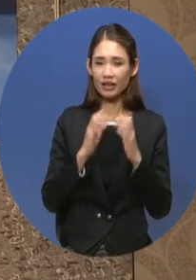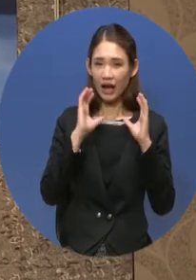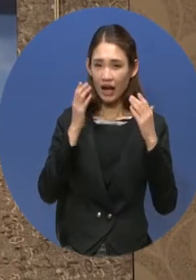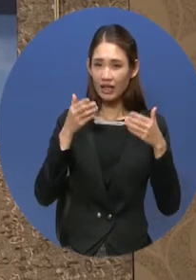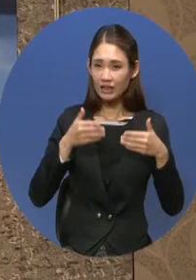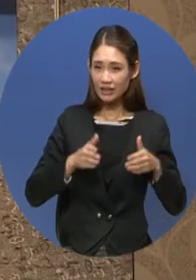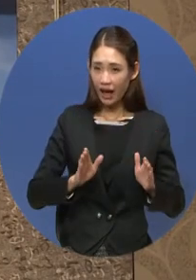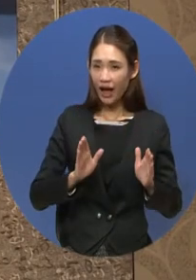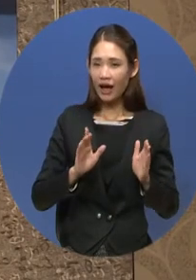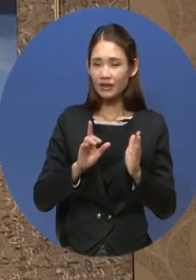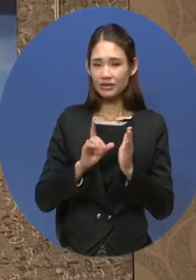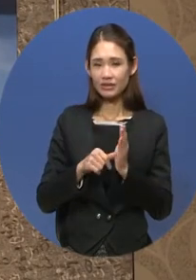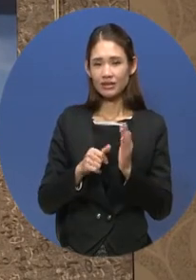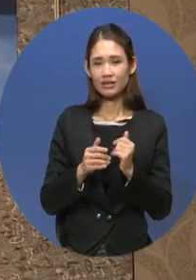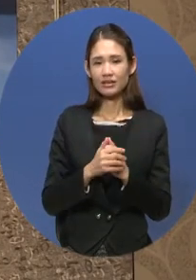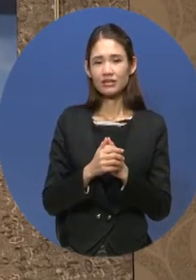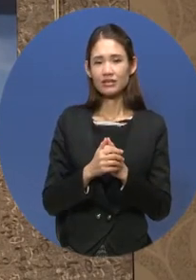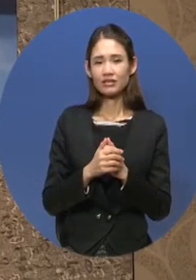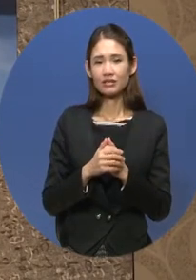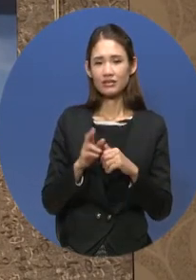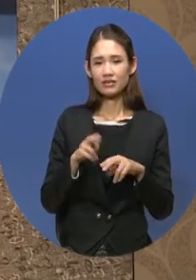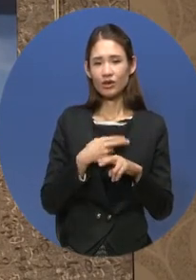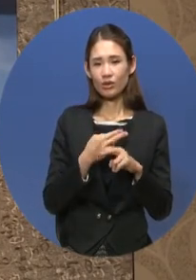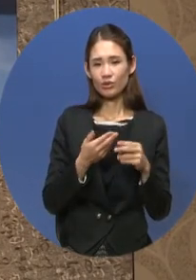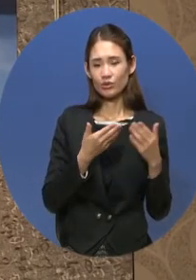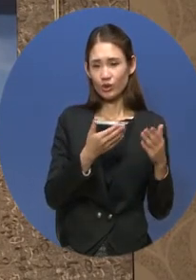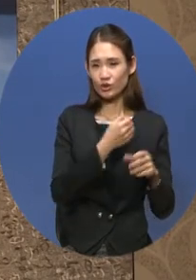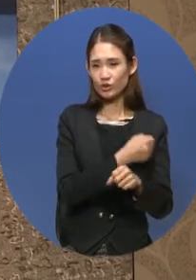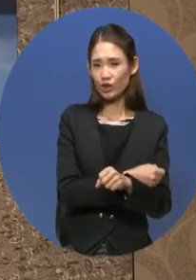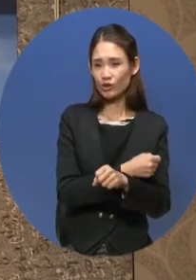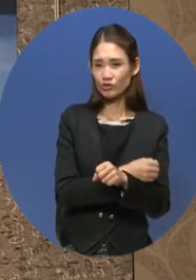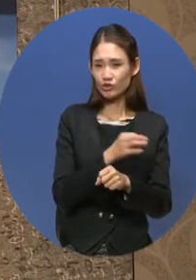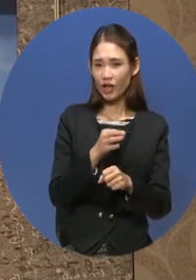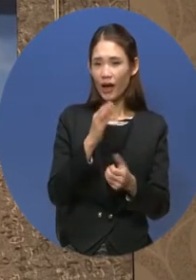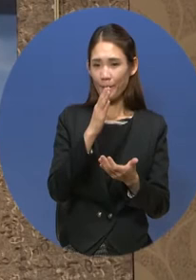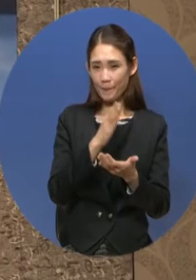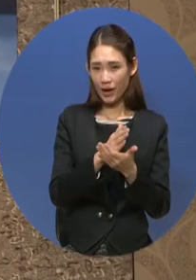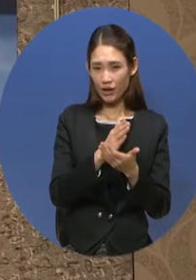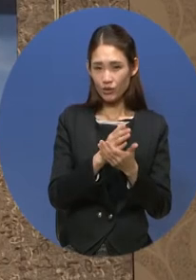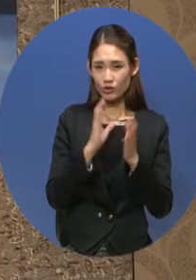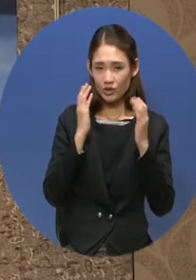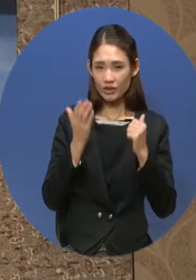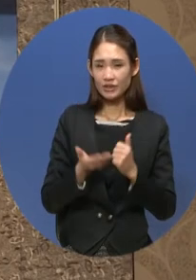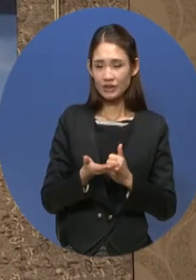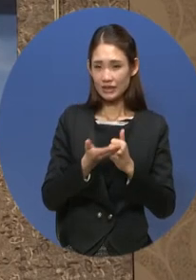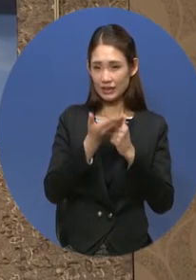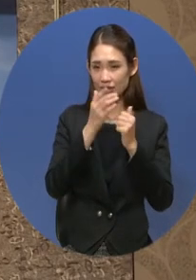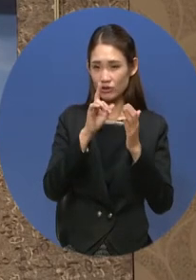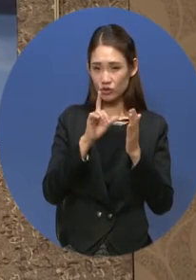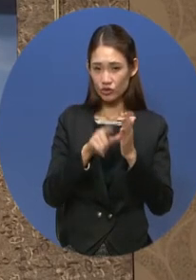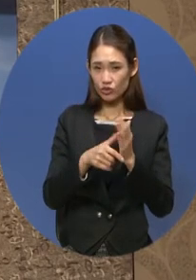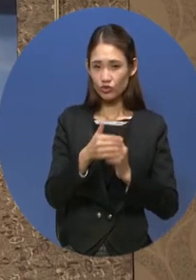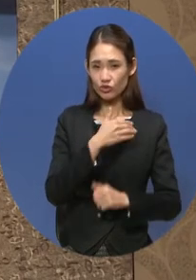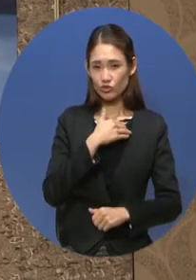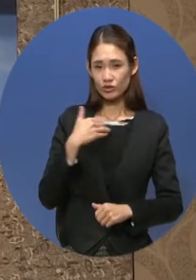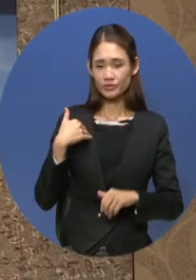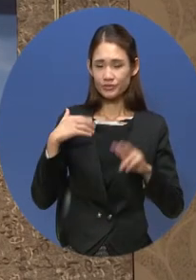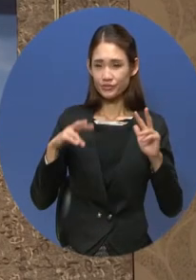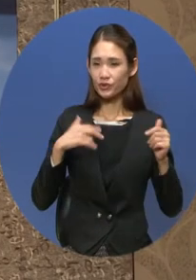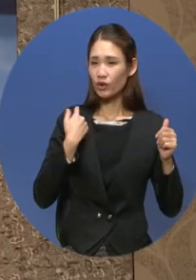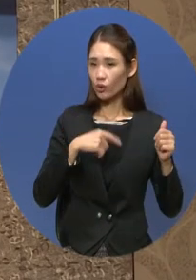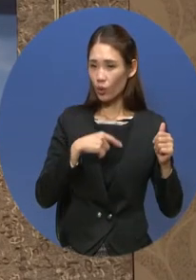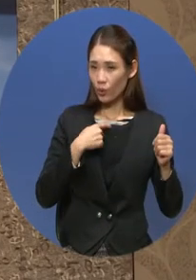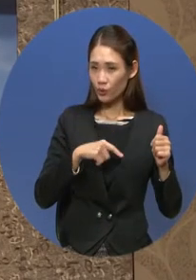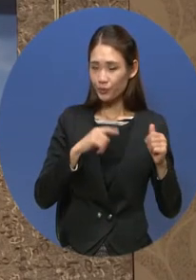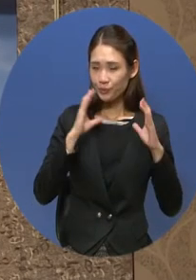아기를 낳을 때 그 네. 선물처럼 주는 수당 말고도 키울 때 우리가 이제 충분히 지금은